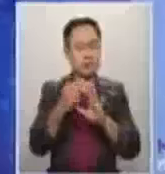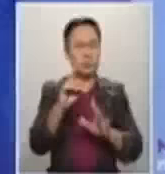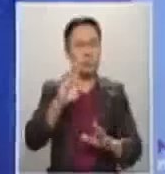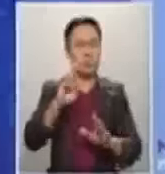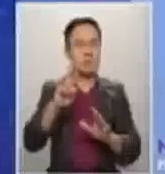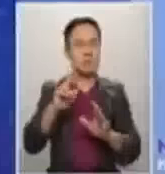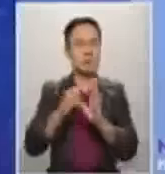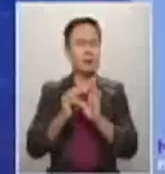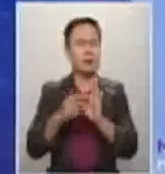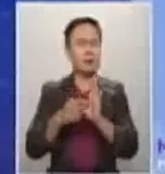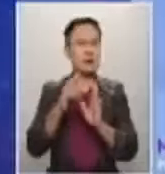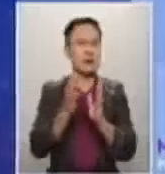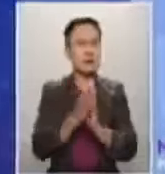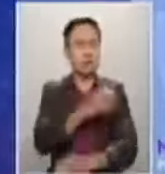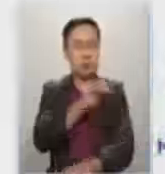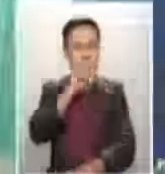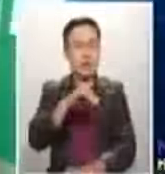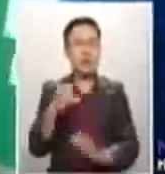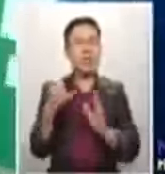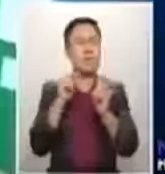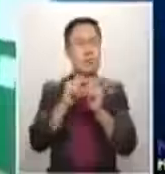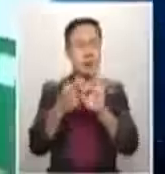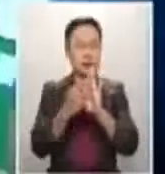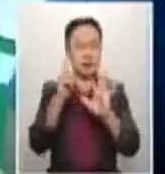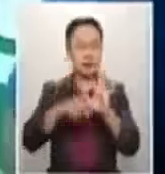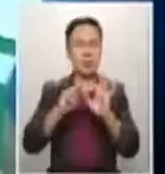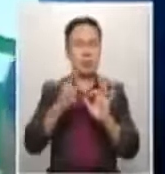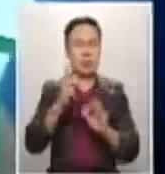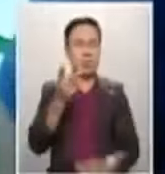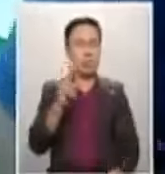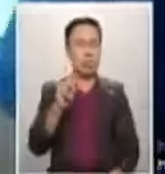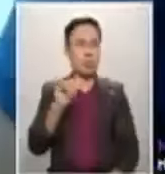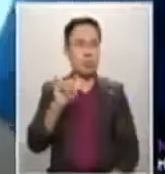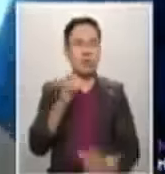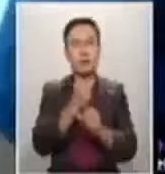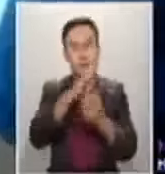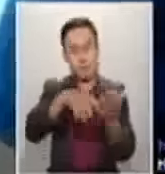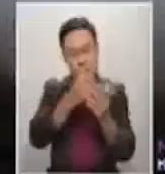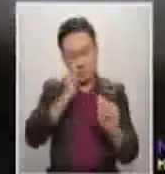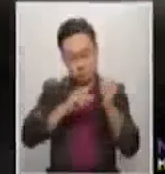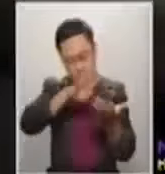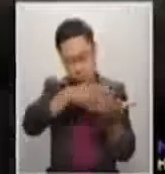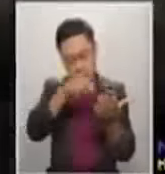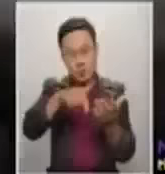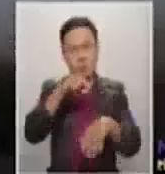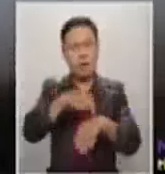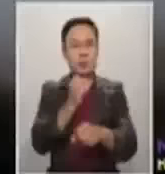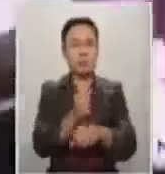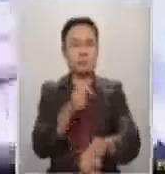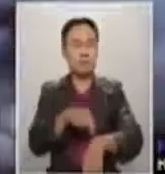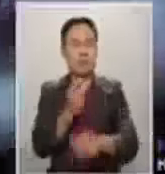ซอย8เขตเทศบาลเมืองอำเภอแก่งคอยครับเพื่อที่จะทำแผนประกอบคำรับสารภาพใช้เวลาทำแผนประมาณ5นาทีน